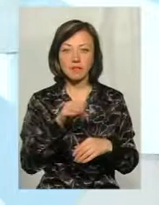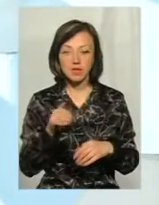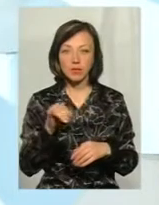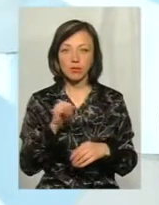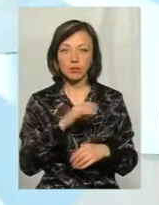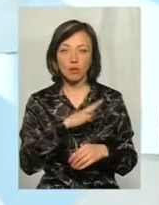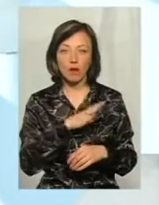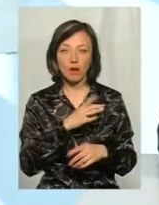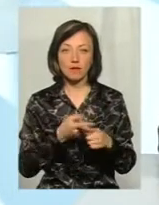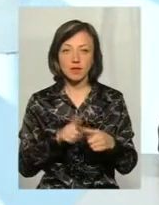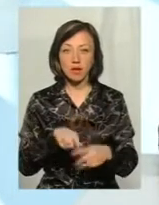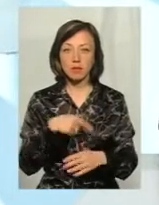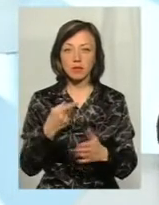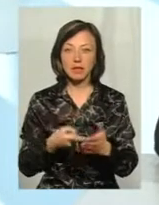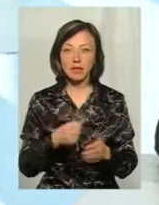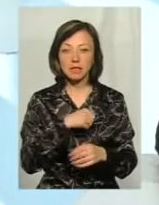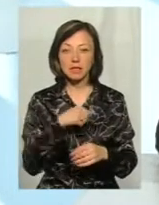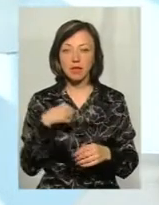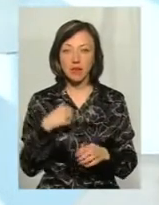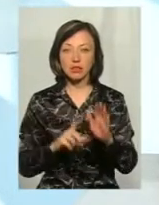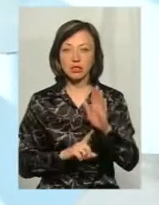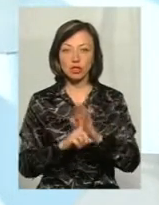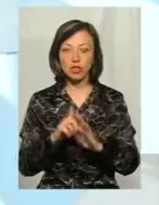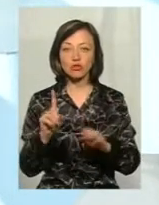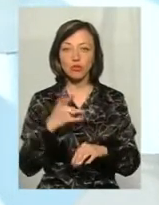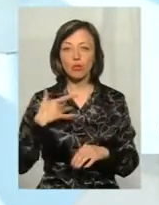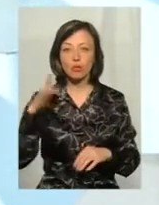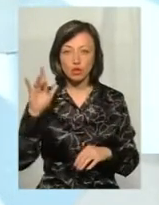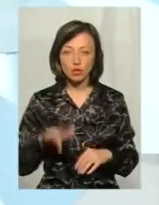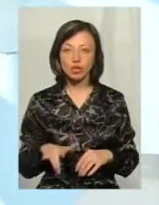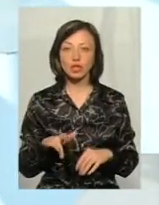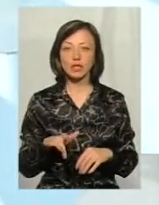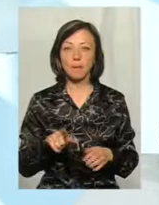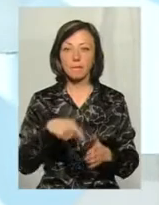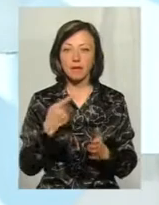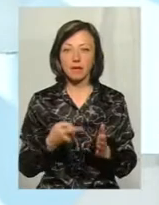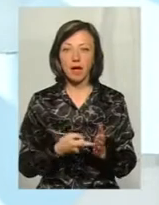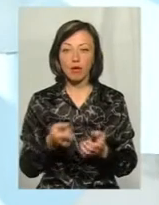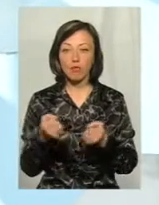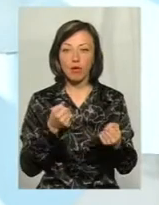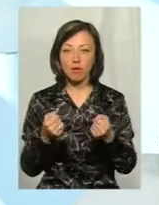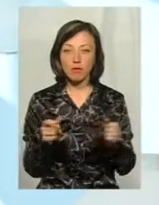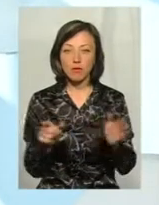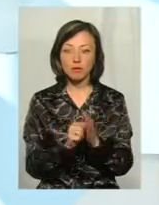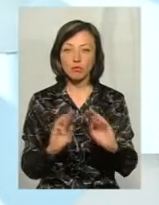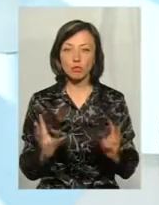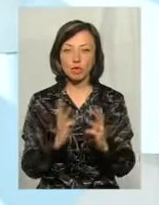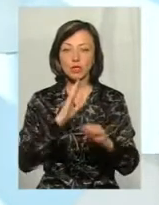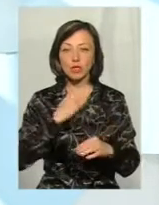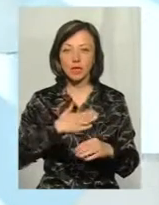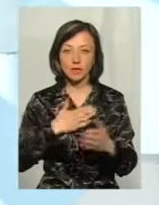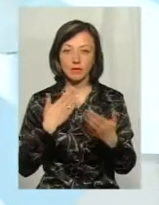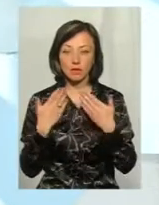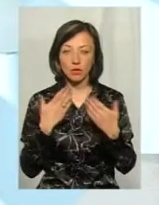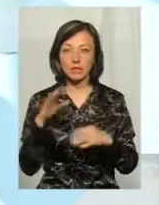була, значить, в цих питаннях сама зачинщиком, щоб ужесточити, значить, в питаннях боротьби з пожежами наші відносини.